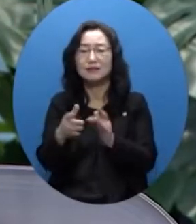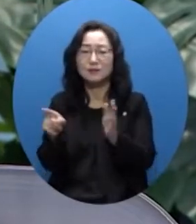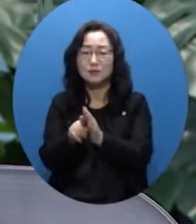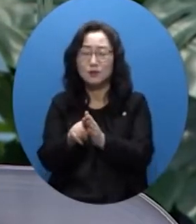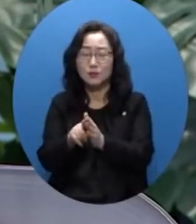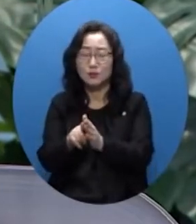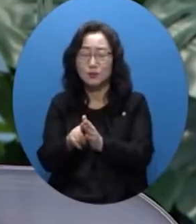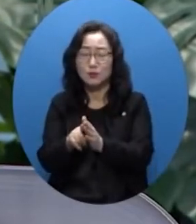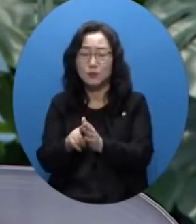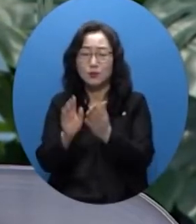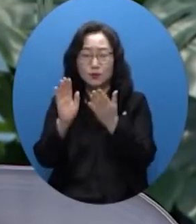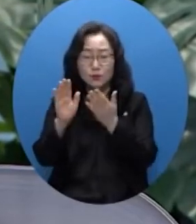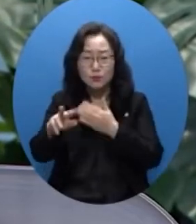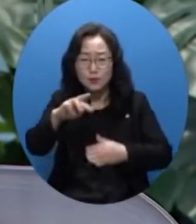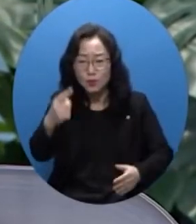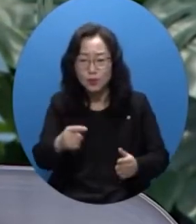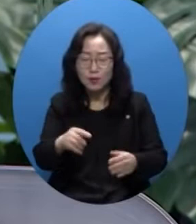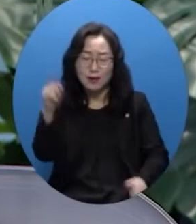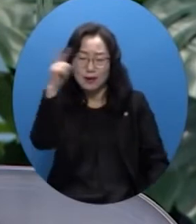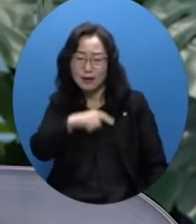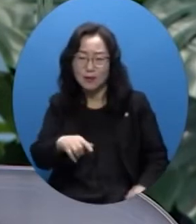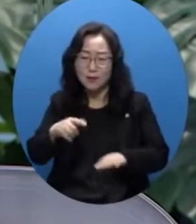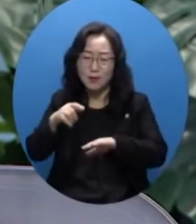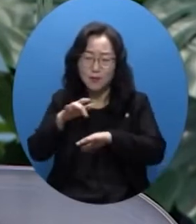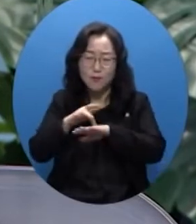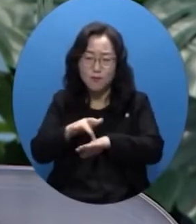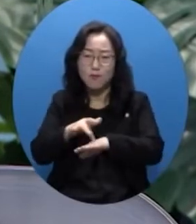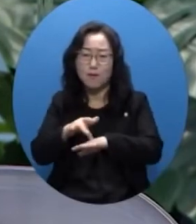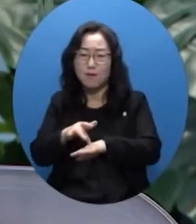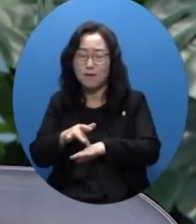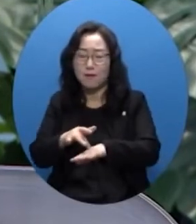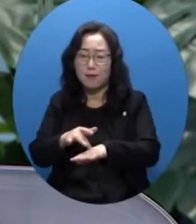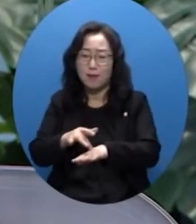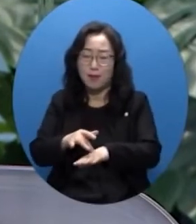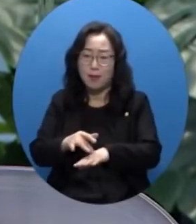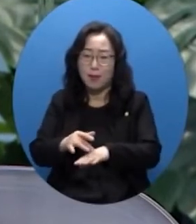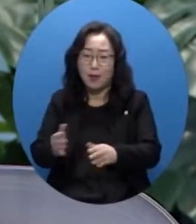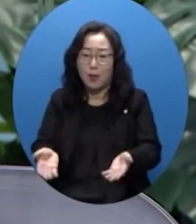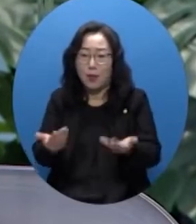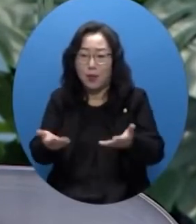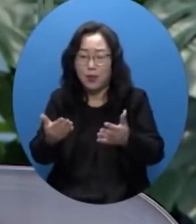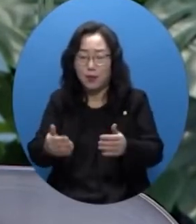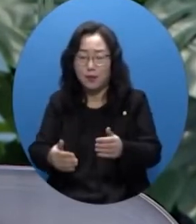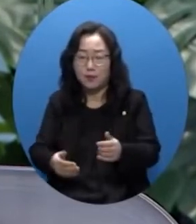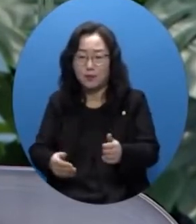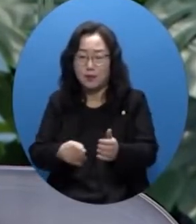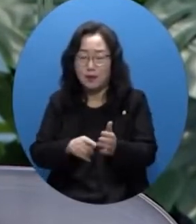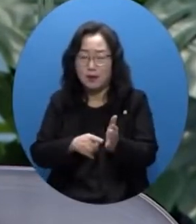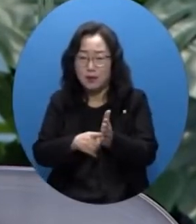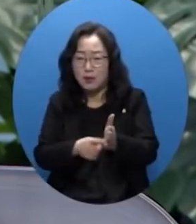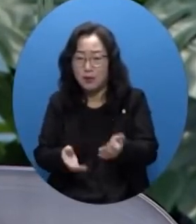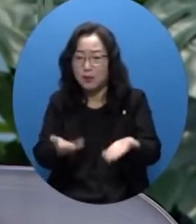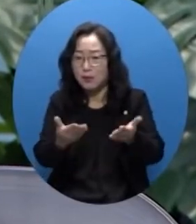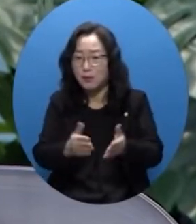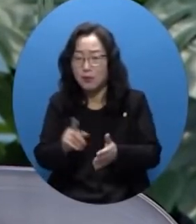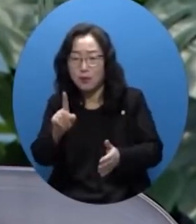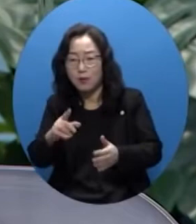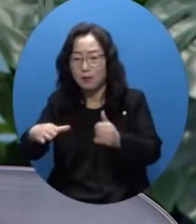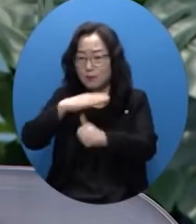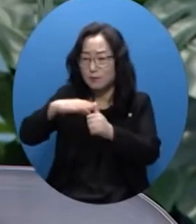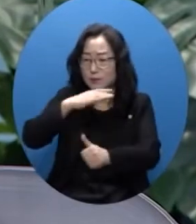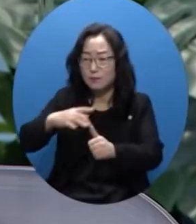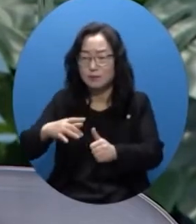다음 아 그런 스파이가 어떡하든지 우리를 다시 하나님께로 멀어 하는 결 부터 멀어지게 하려고 우리 로커 가 우리를